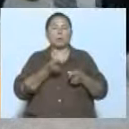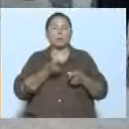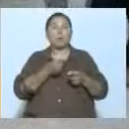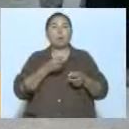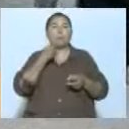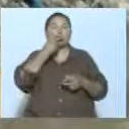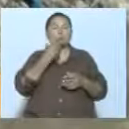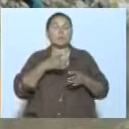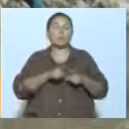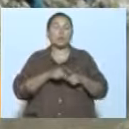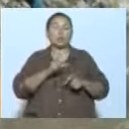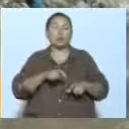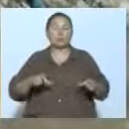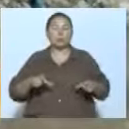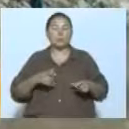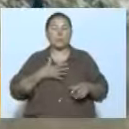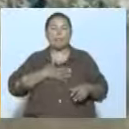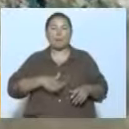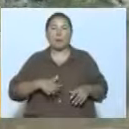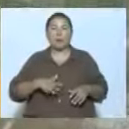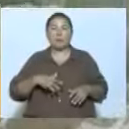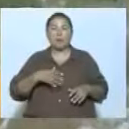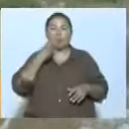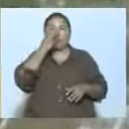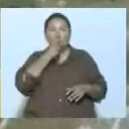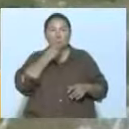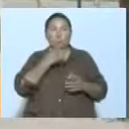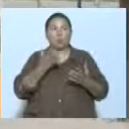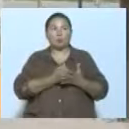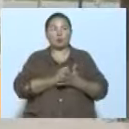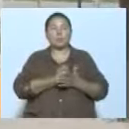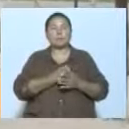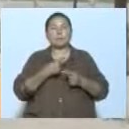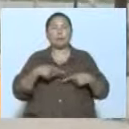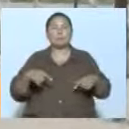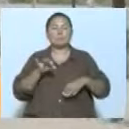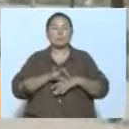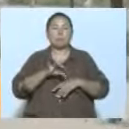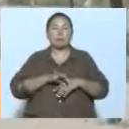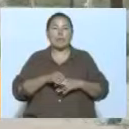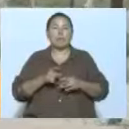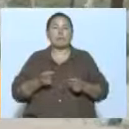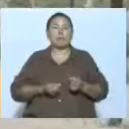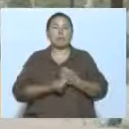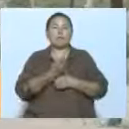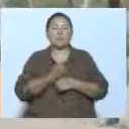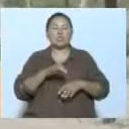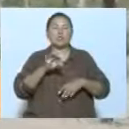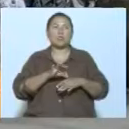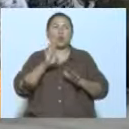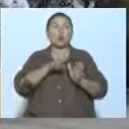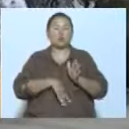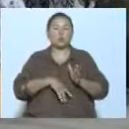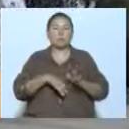отходов. Сельчане говорят, что неприятный запах со свалки зачастую приводит к различным заболеваниям или обострению имеющихся.